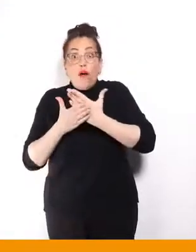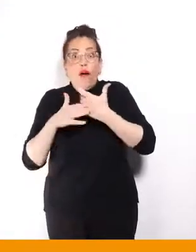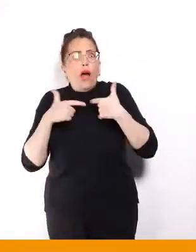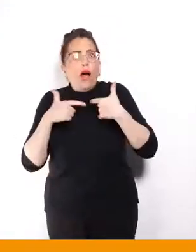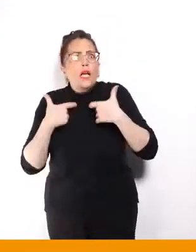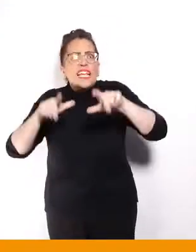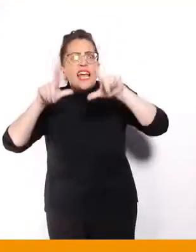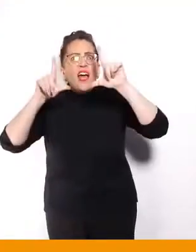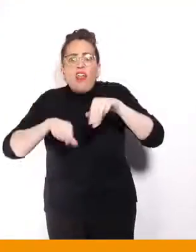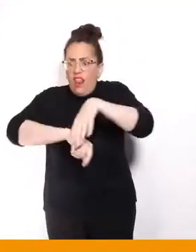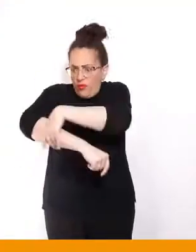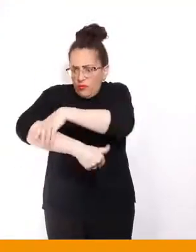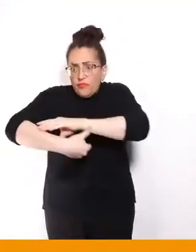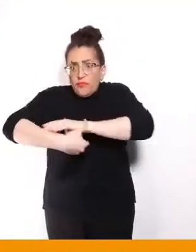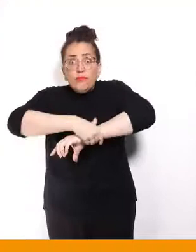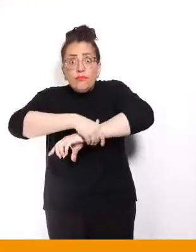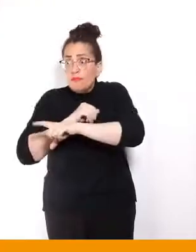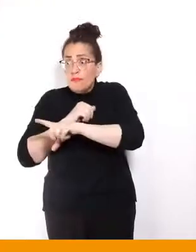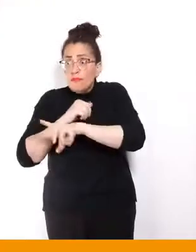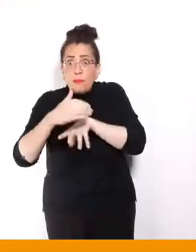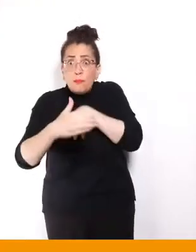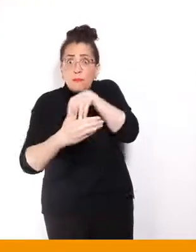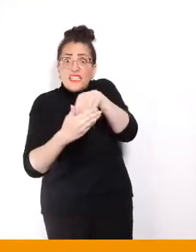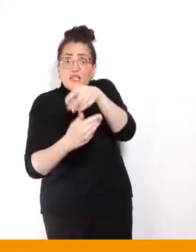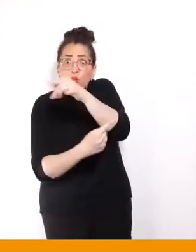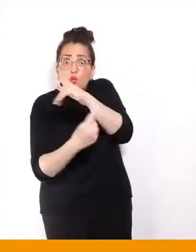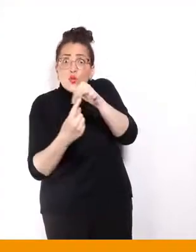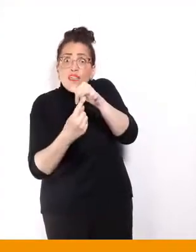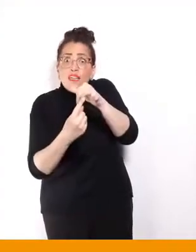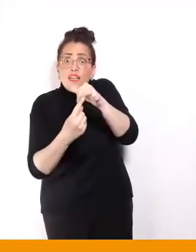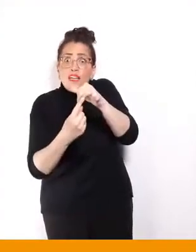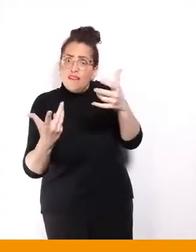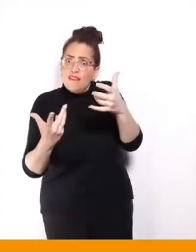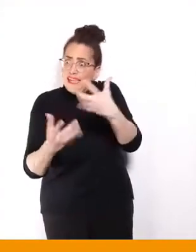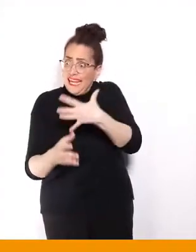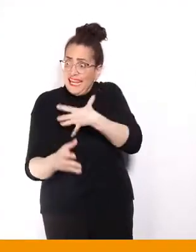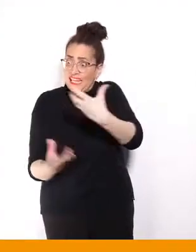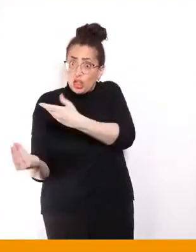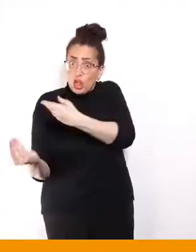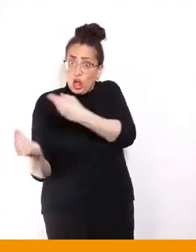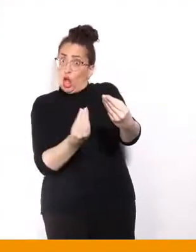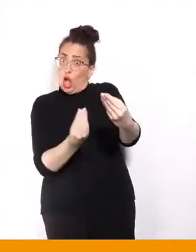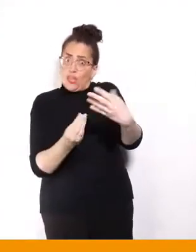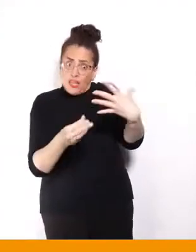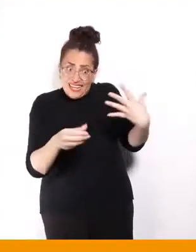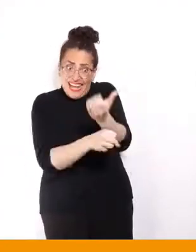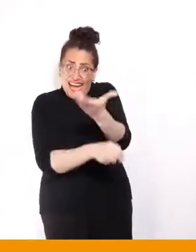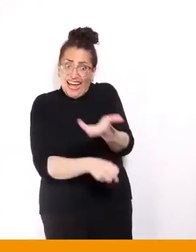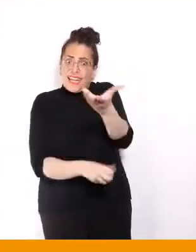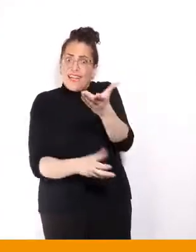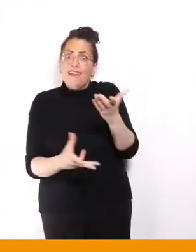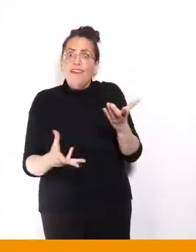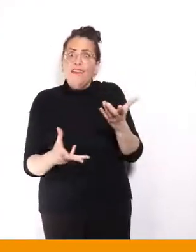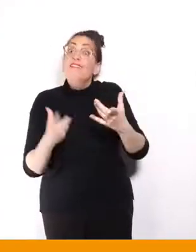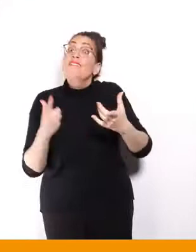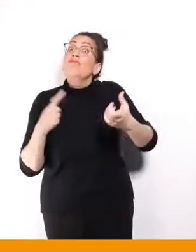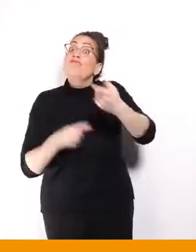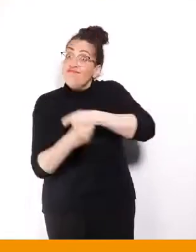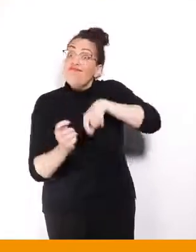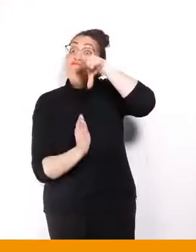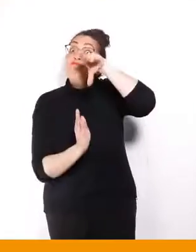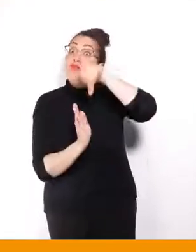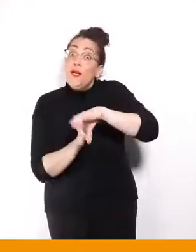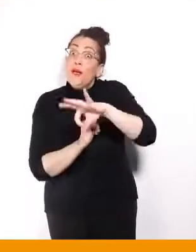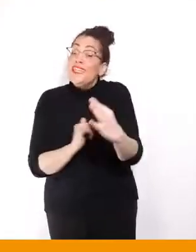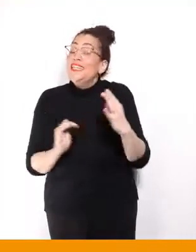c'est toujours un bénéfice pour la société. C'est de l'enrichissement, c'est de la prospérité collective, y compris économique. Même si ça devait être que